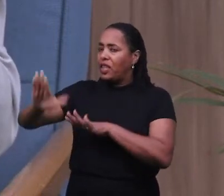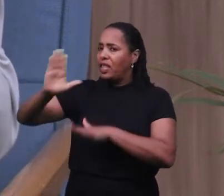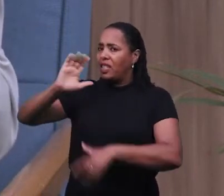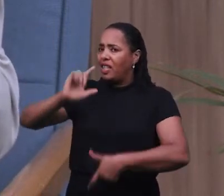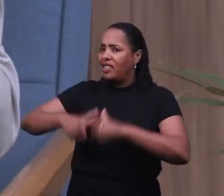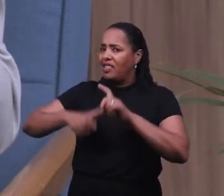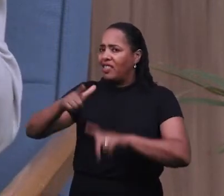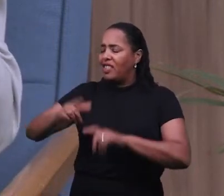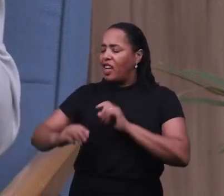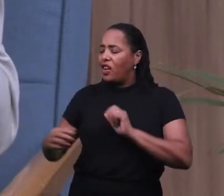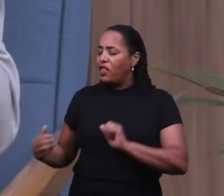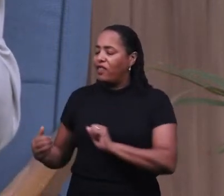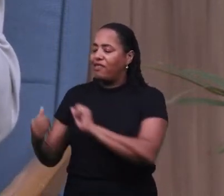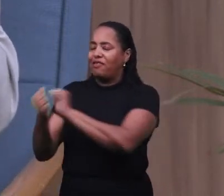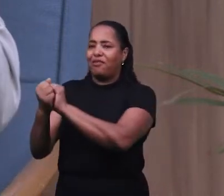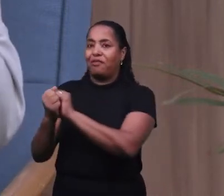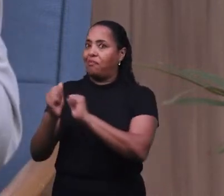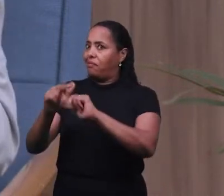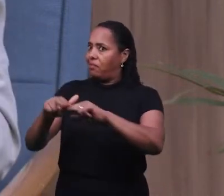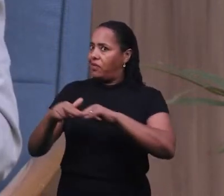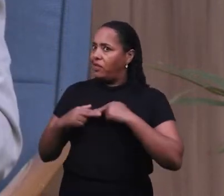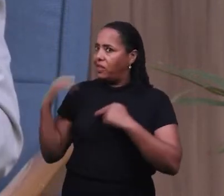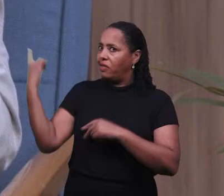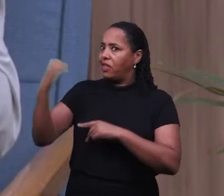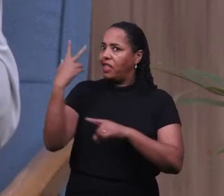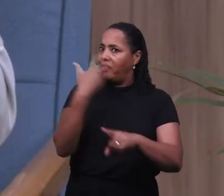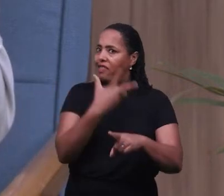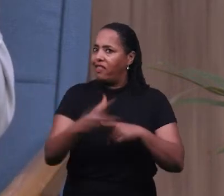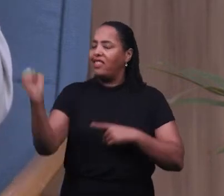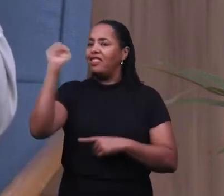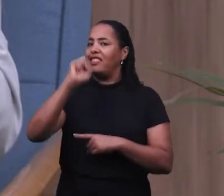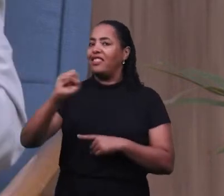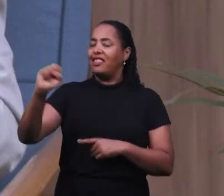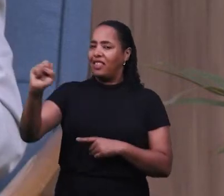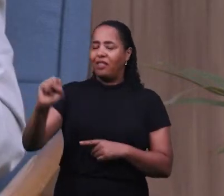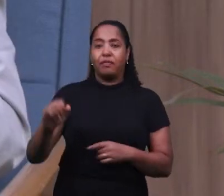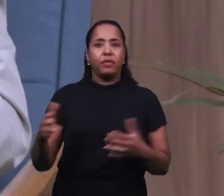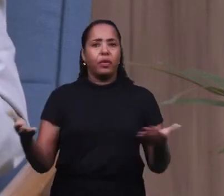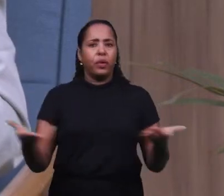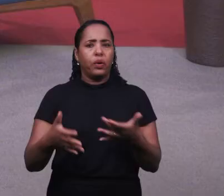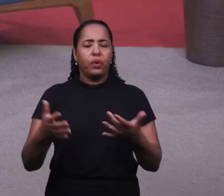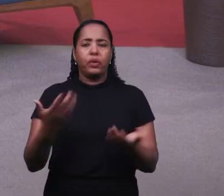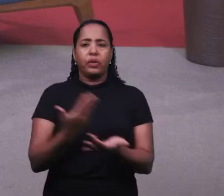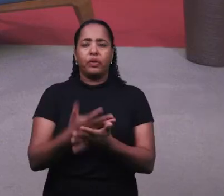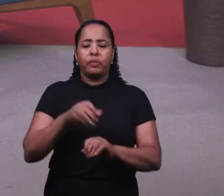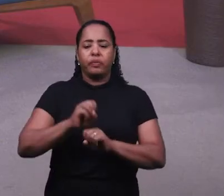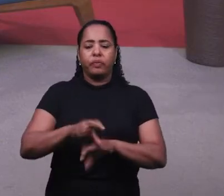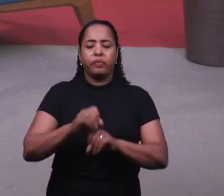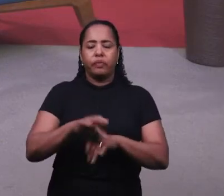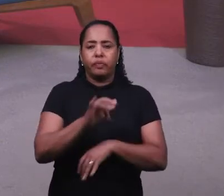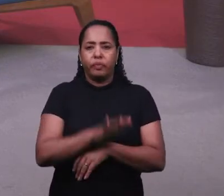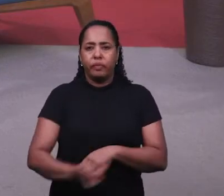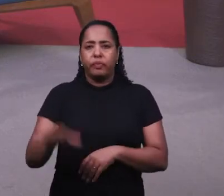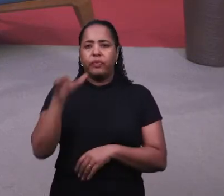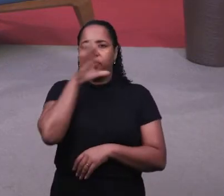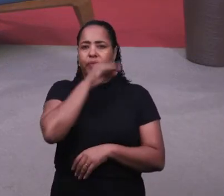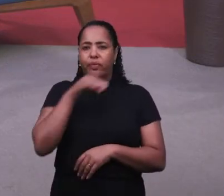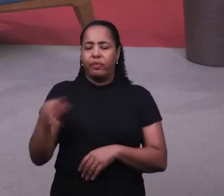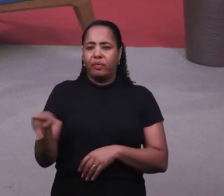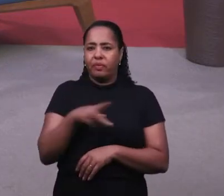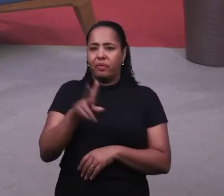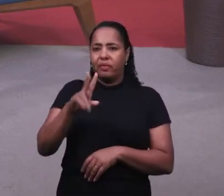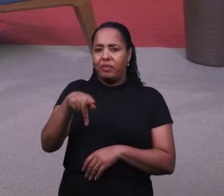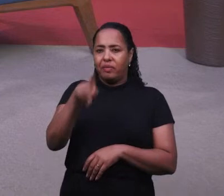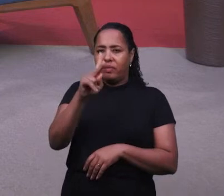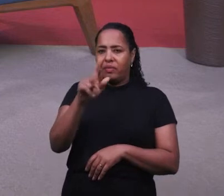des armées d'Israël était à son côté. Et pour cela, il a vaincu la bataille. Aujourd'hui, dans l'étude pour les